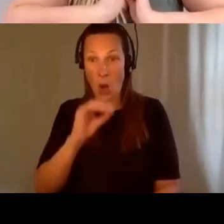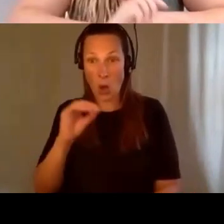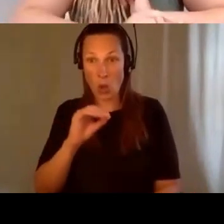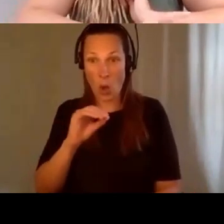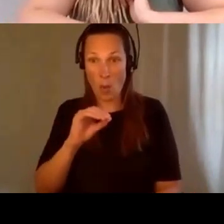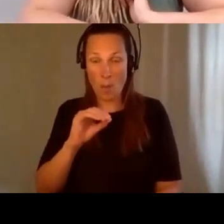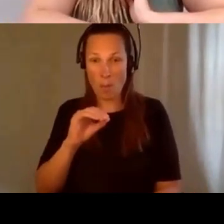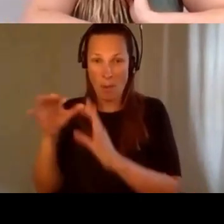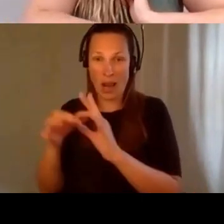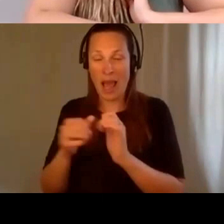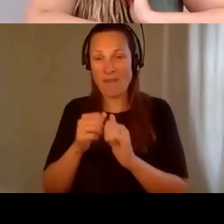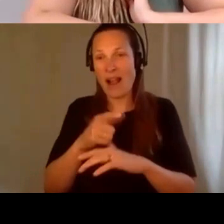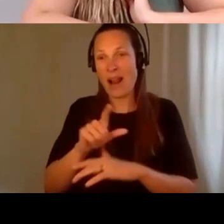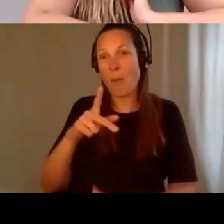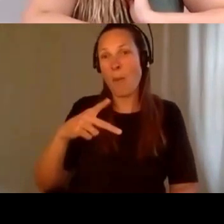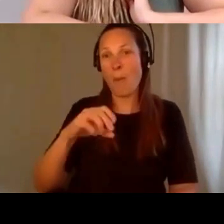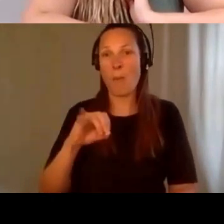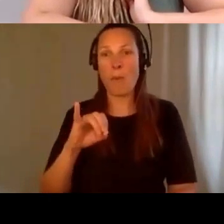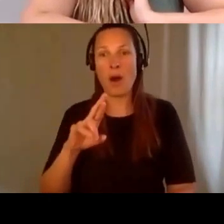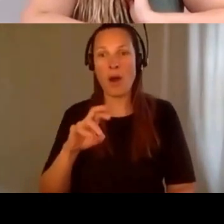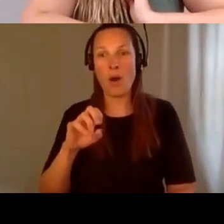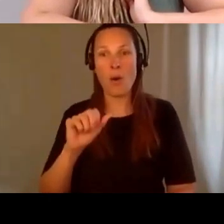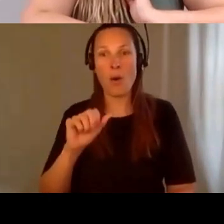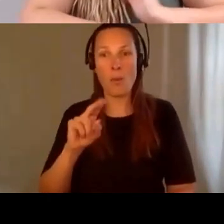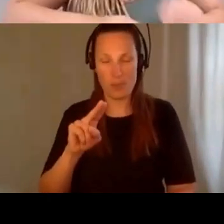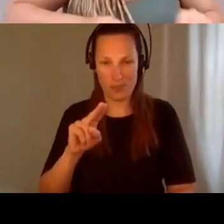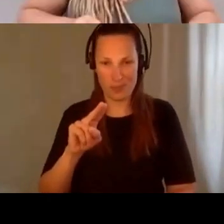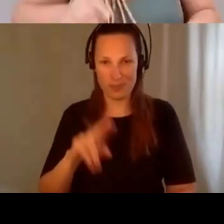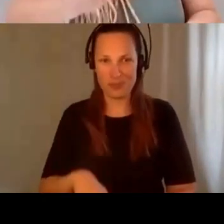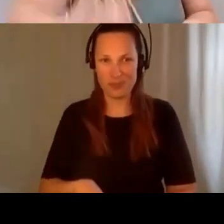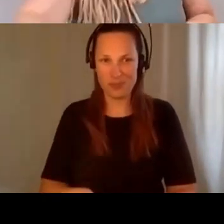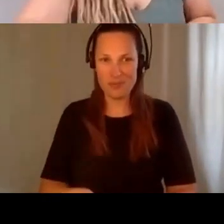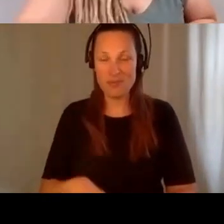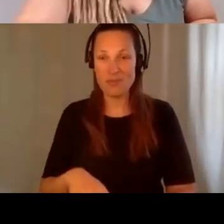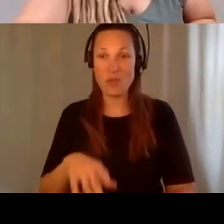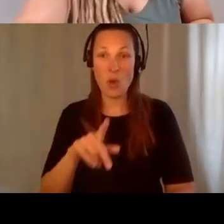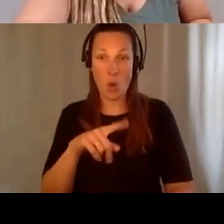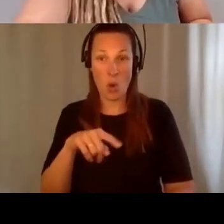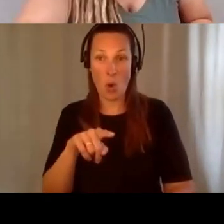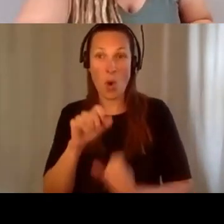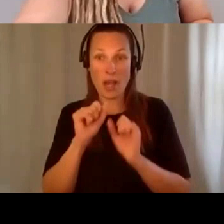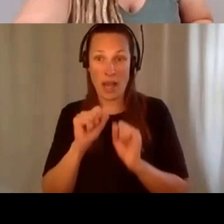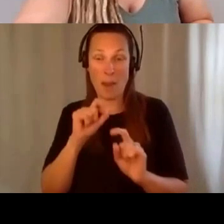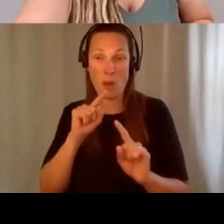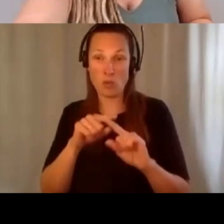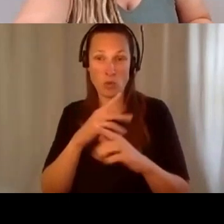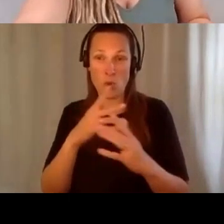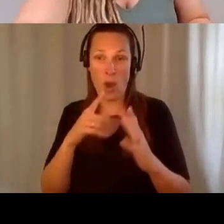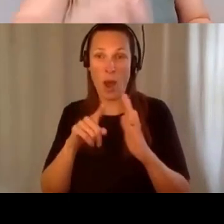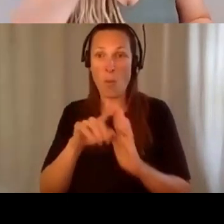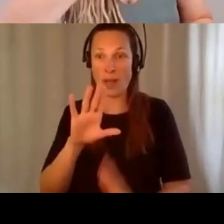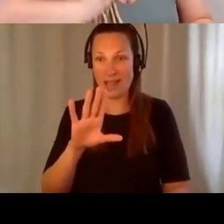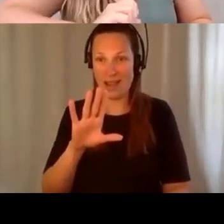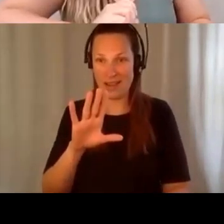poireaux, on va voir qu'ils peuvent résister jusqu'à moins 5 degrés